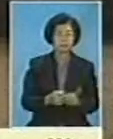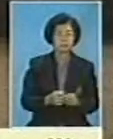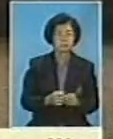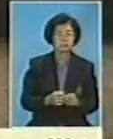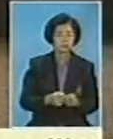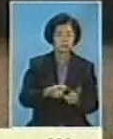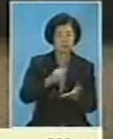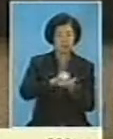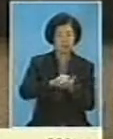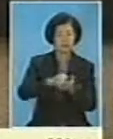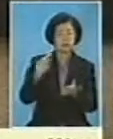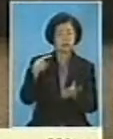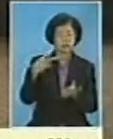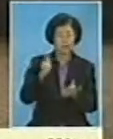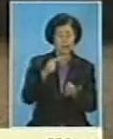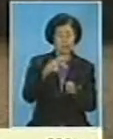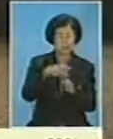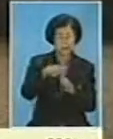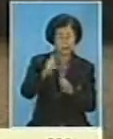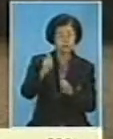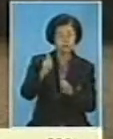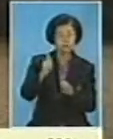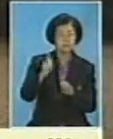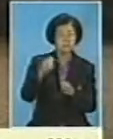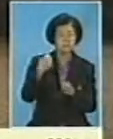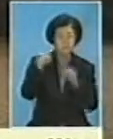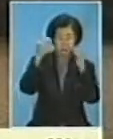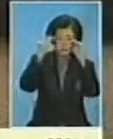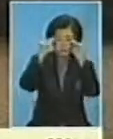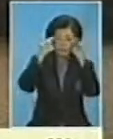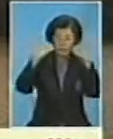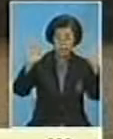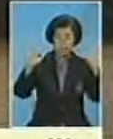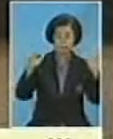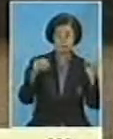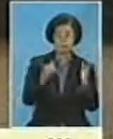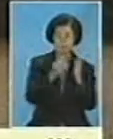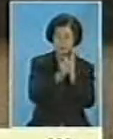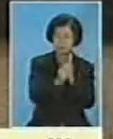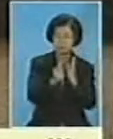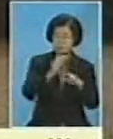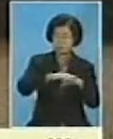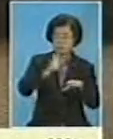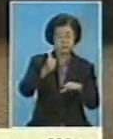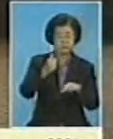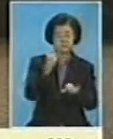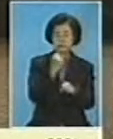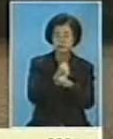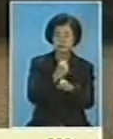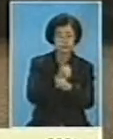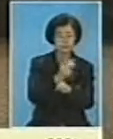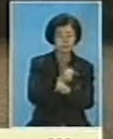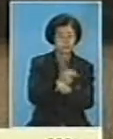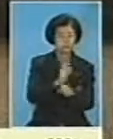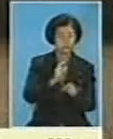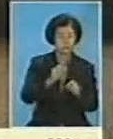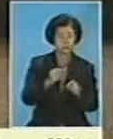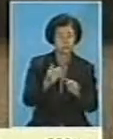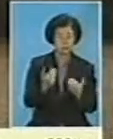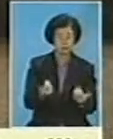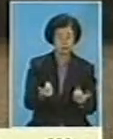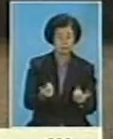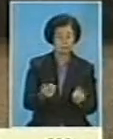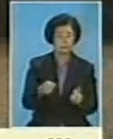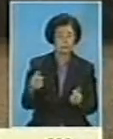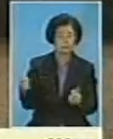แต่งตั้งข้าราชการประจำที่มีประสบการณ์และเชี่ยวชาญในการปฏิบัติหน้าที่ดังกล่าวเข้า